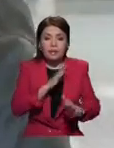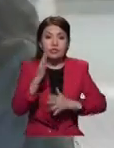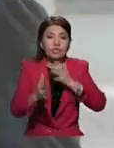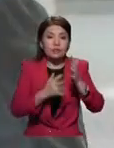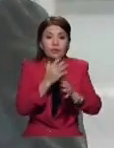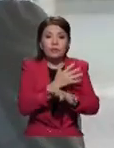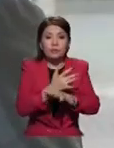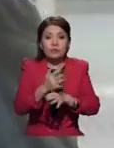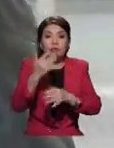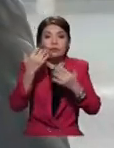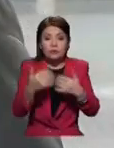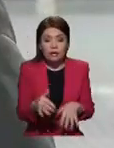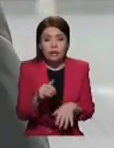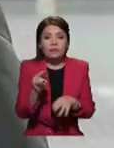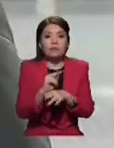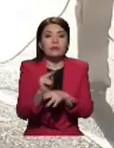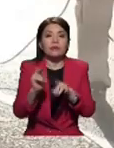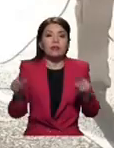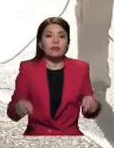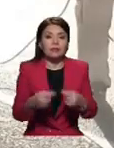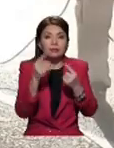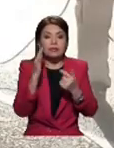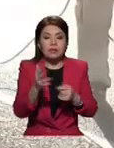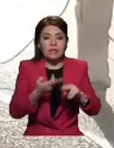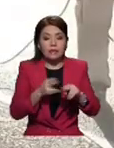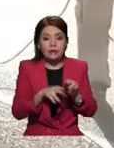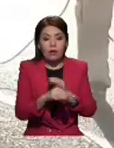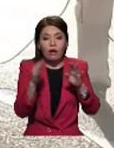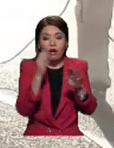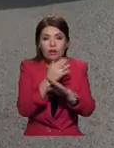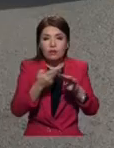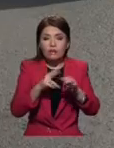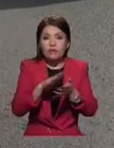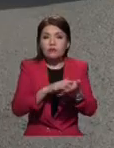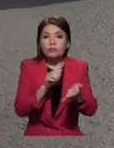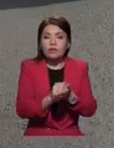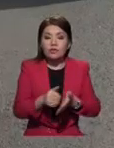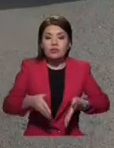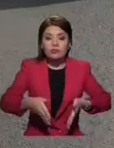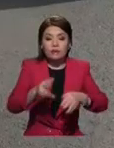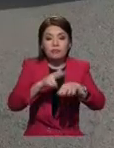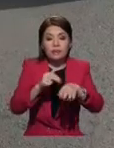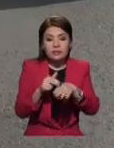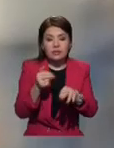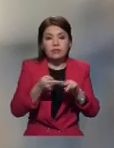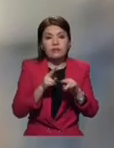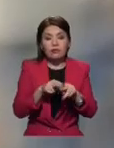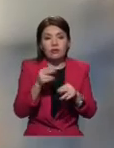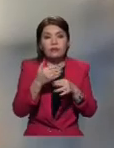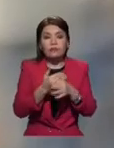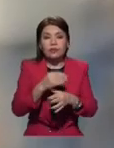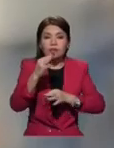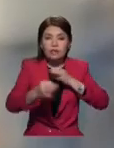бұл жұмыстар барлығы қалпына келетін болады. Ауа райының қолайсыздығына байланысты жол патрульдік полиция қызметкерлері де тәулік